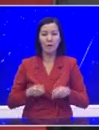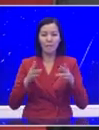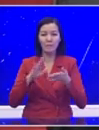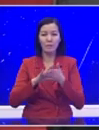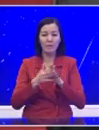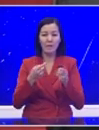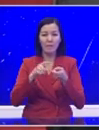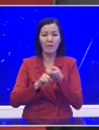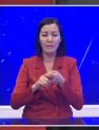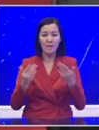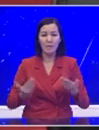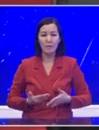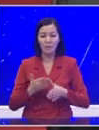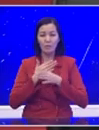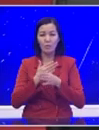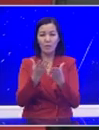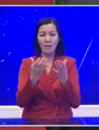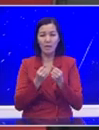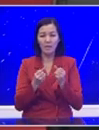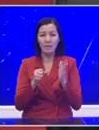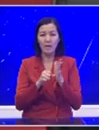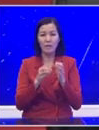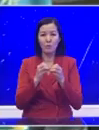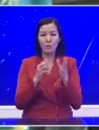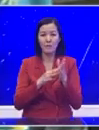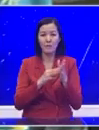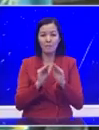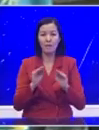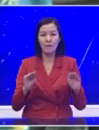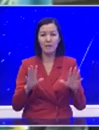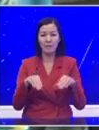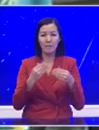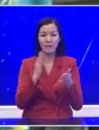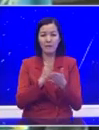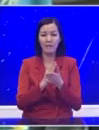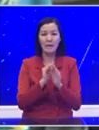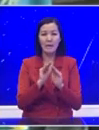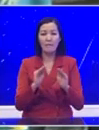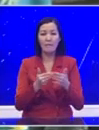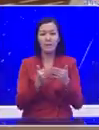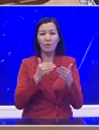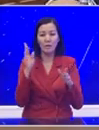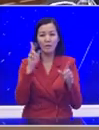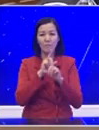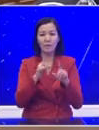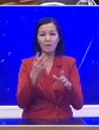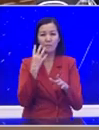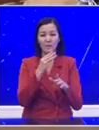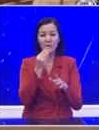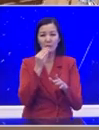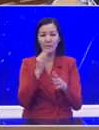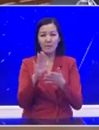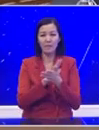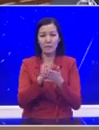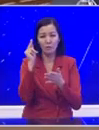атаулы әлеуметтік көмек алатын отбасылардың 6-18 жас аралығындағы балаларына беріледі. Бұл балалар бұған дейін мектептерде ыстық тамақта тегін